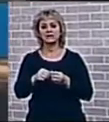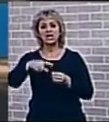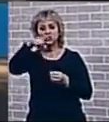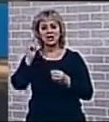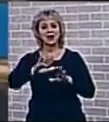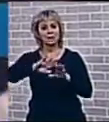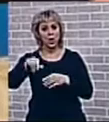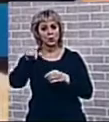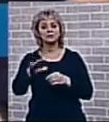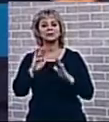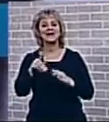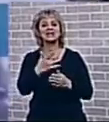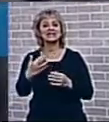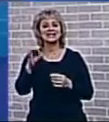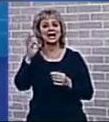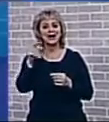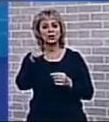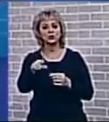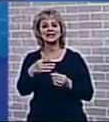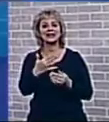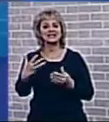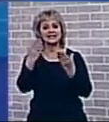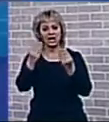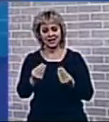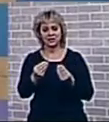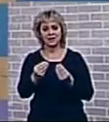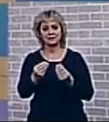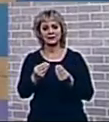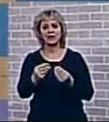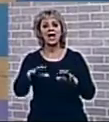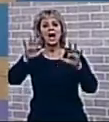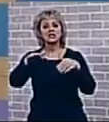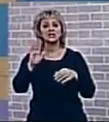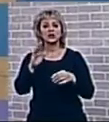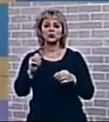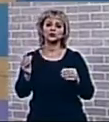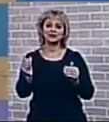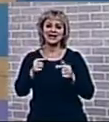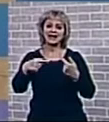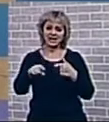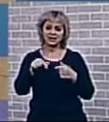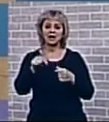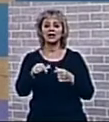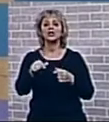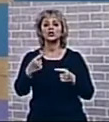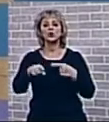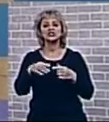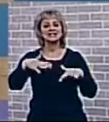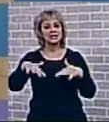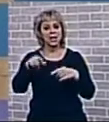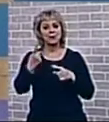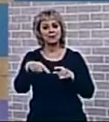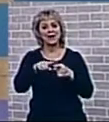Жара спадает, правда, на несколько градусов и на несколько дней. Осадки выпадать будут очень редко и очень